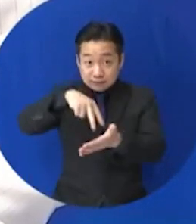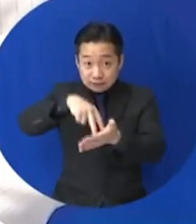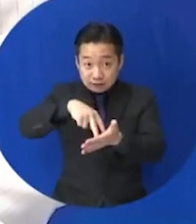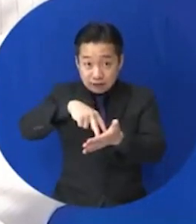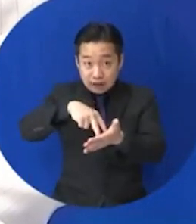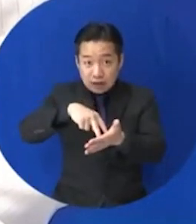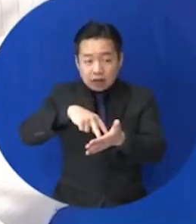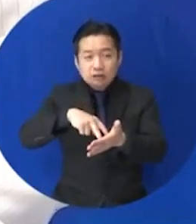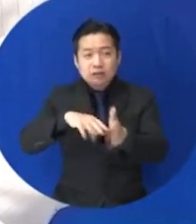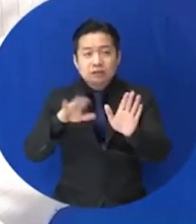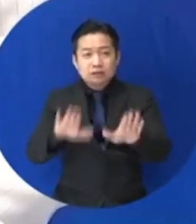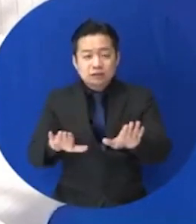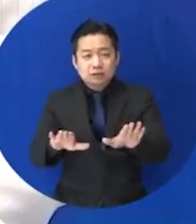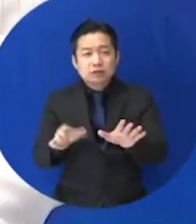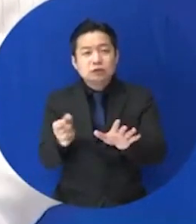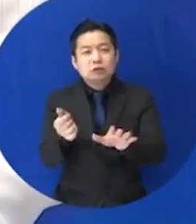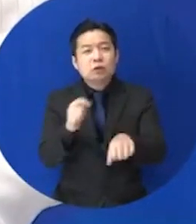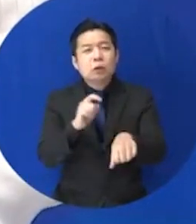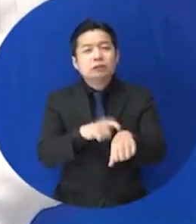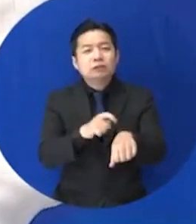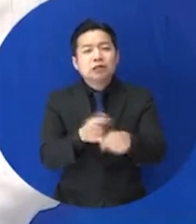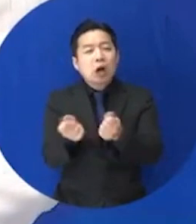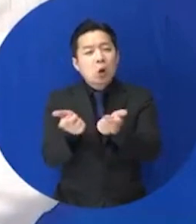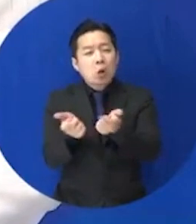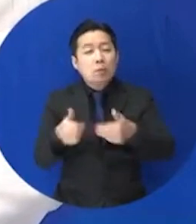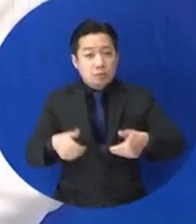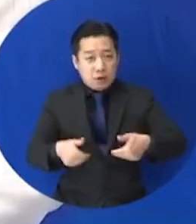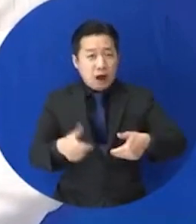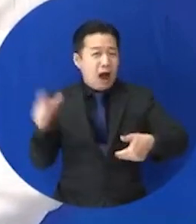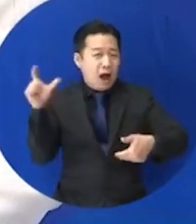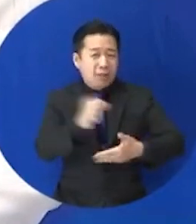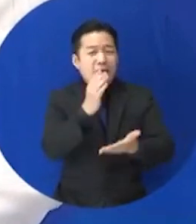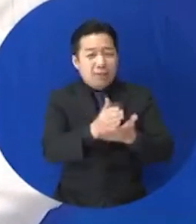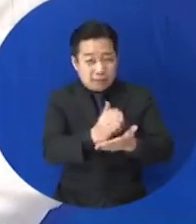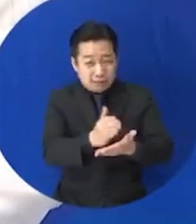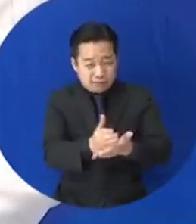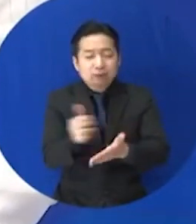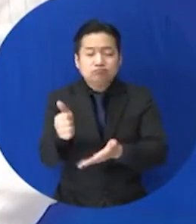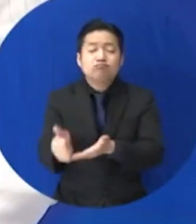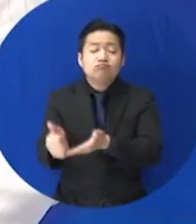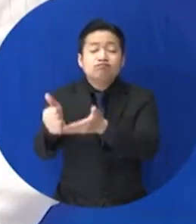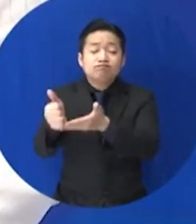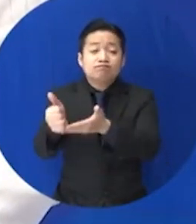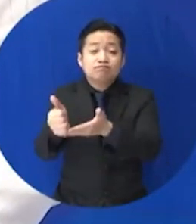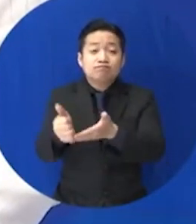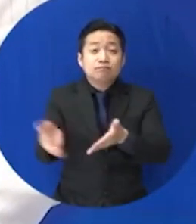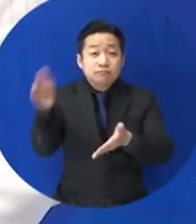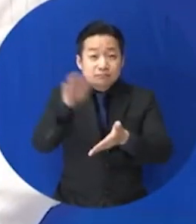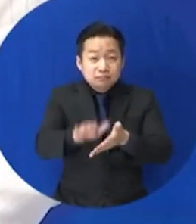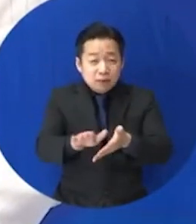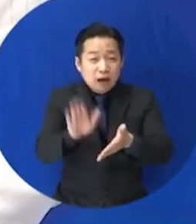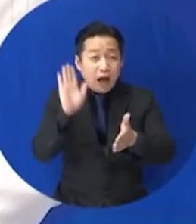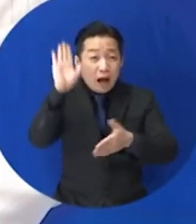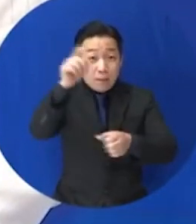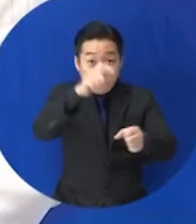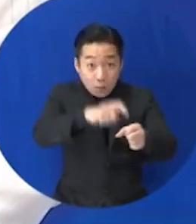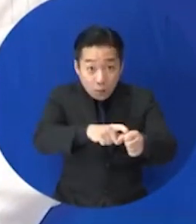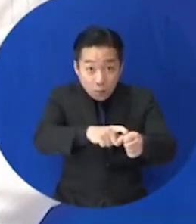속도 조절을 하자 이런 입장이 있지 않습니까? 이제 그건 좀 존중하고 다만 저는 목표로는